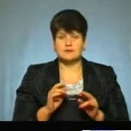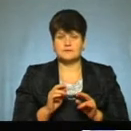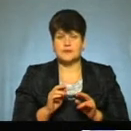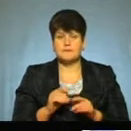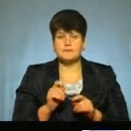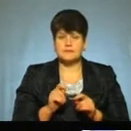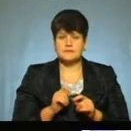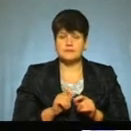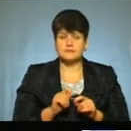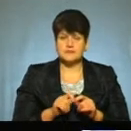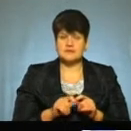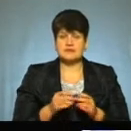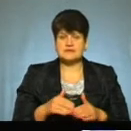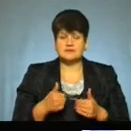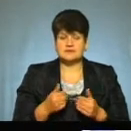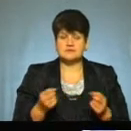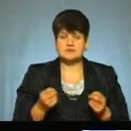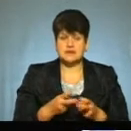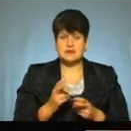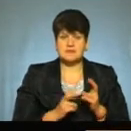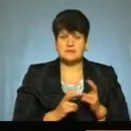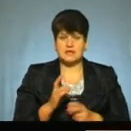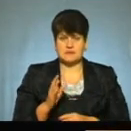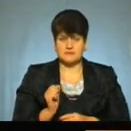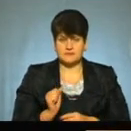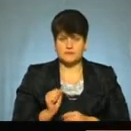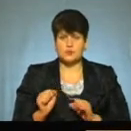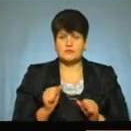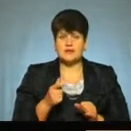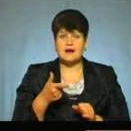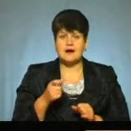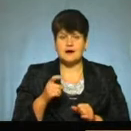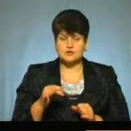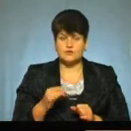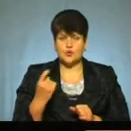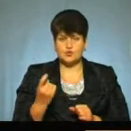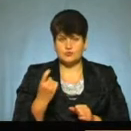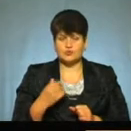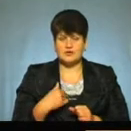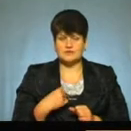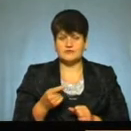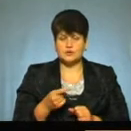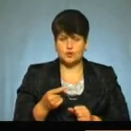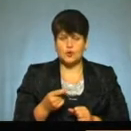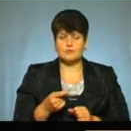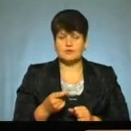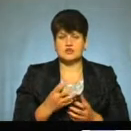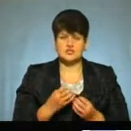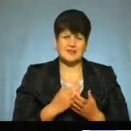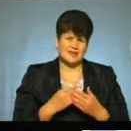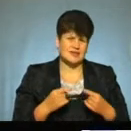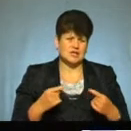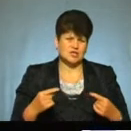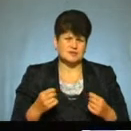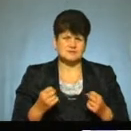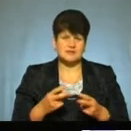знову ж таки потрібно звертатися в спеціалізовані підприємства. Тобто, управління газового господарства, у нас в Тернополі, крім управління газового господарства, є інші